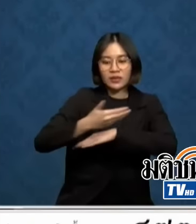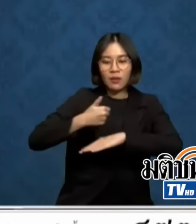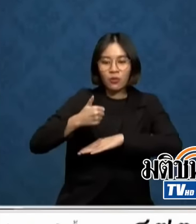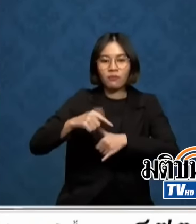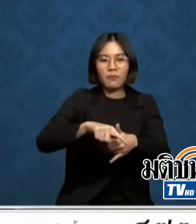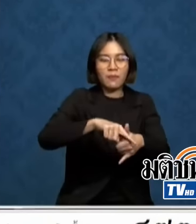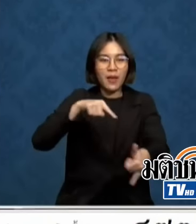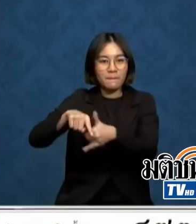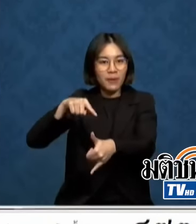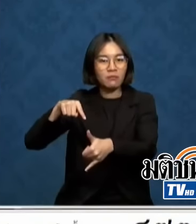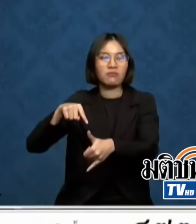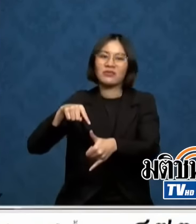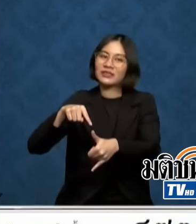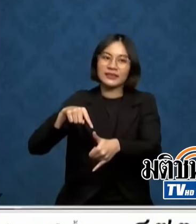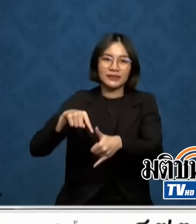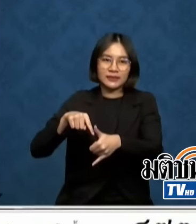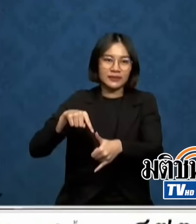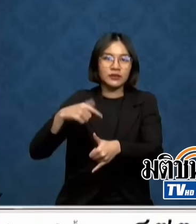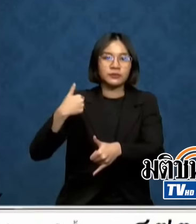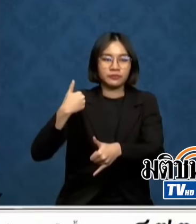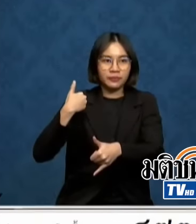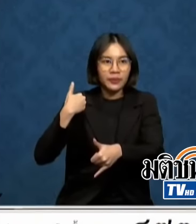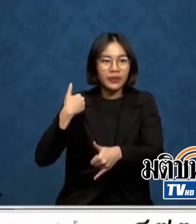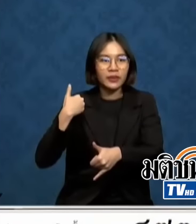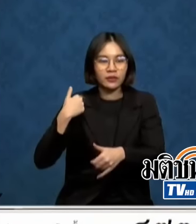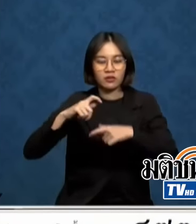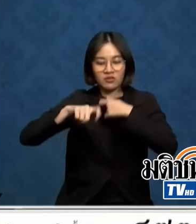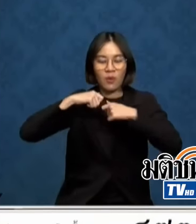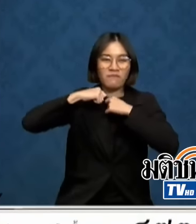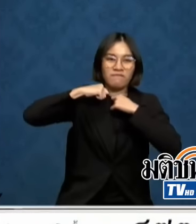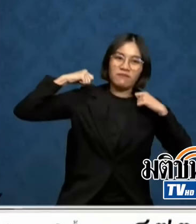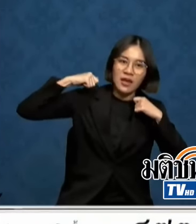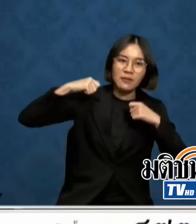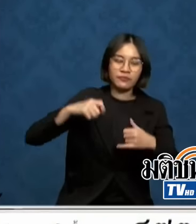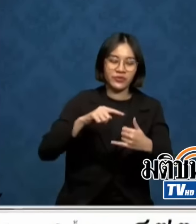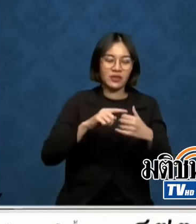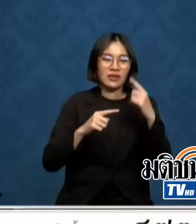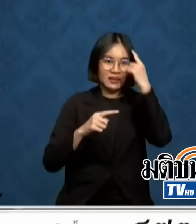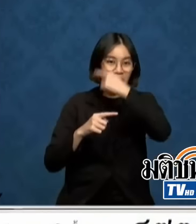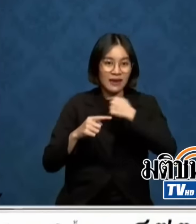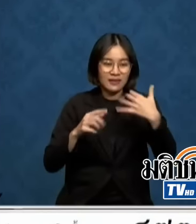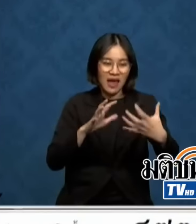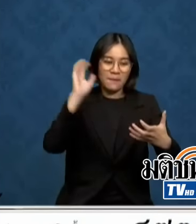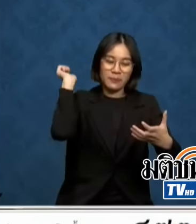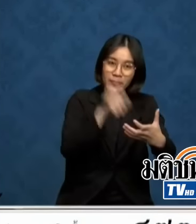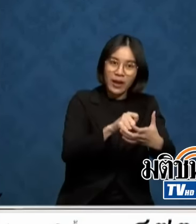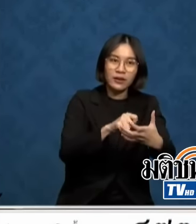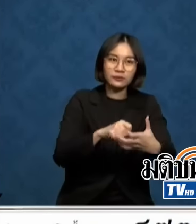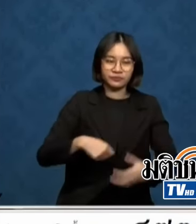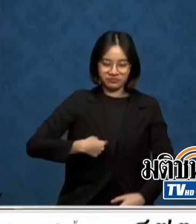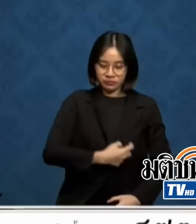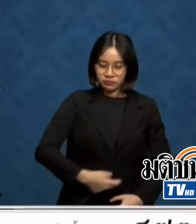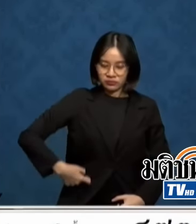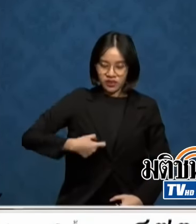ถูกฆาตกรรมอย่างโหดร้ายถูกลัดคอถูกทุบใบหน้าจนเละคว้านท้อง